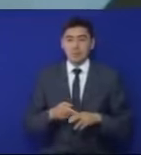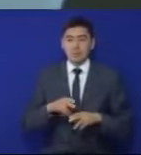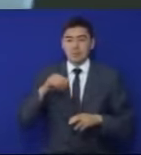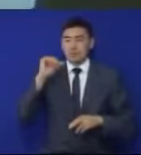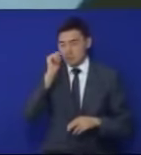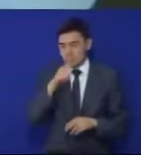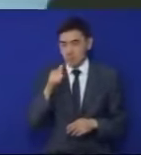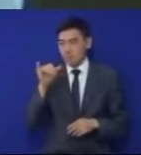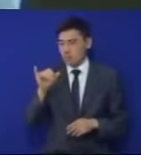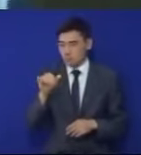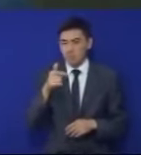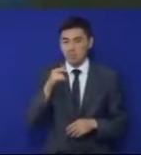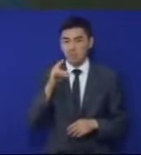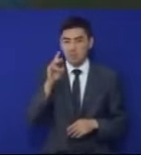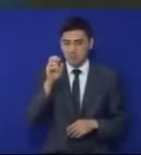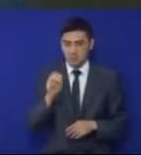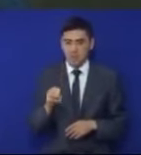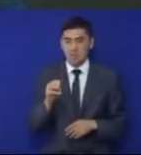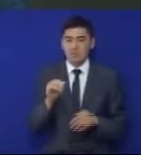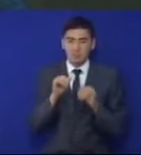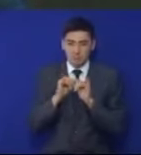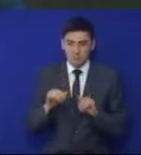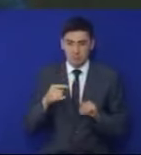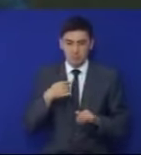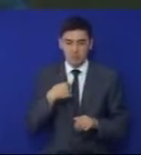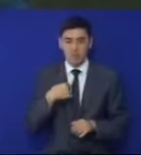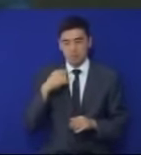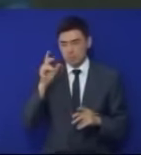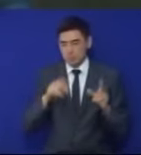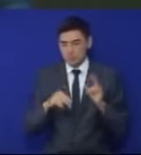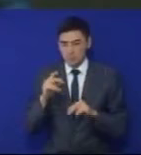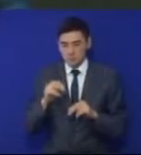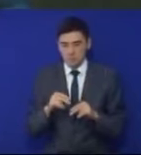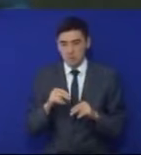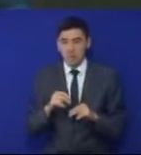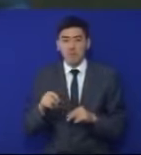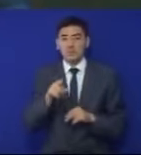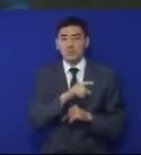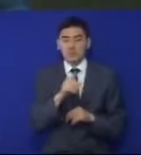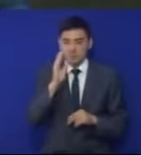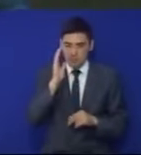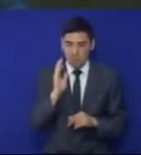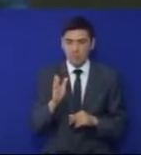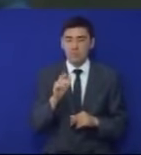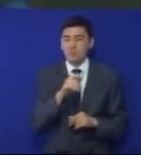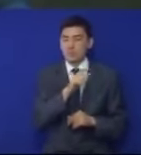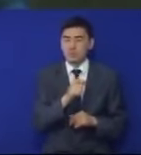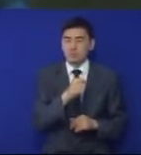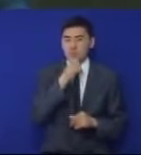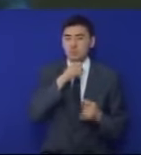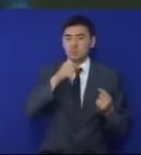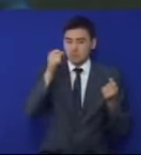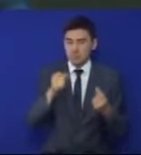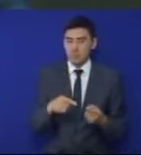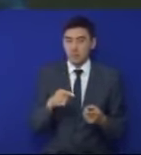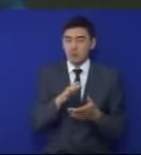вузы и колледжи нашей страны. У меня нет сомнений в том, что вы станете достойными гражданами страны, и ваш